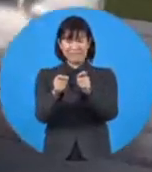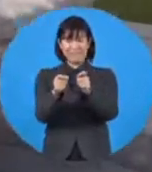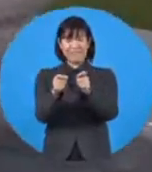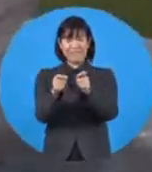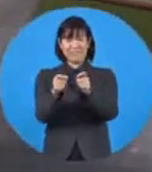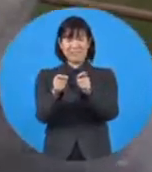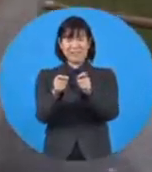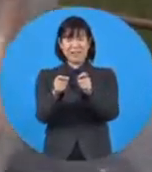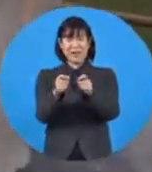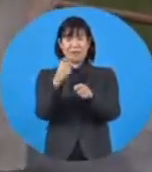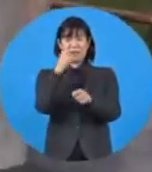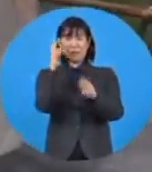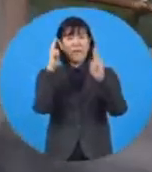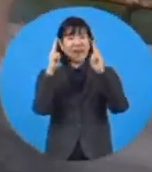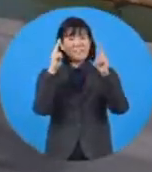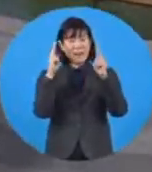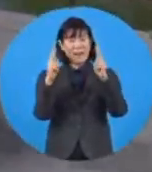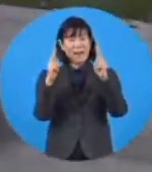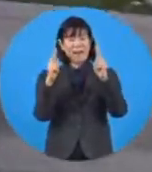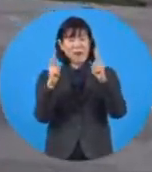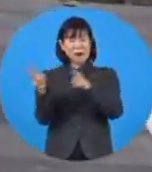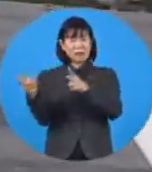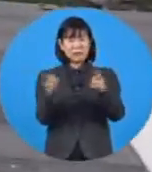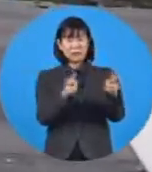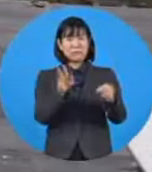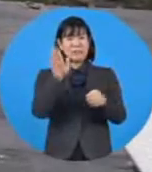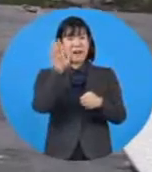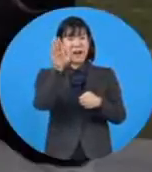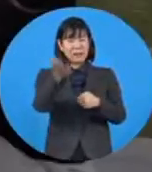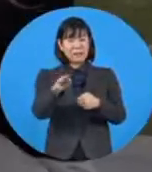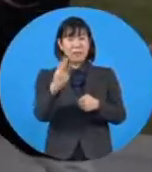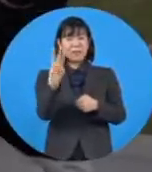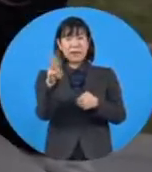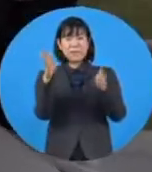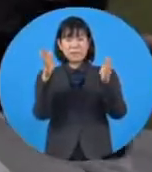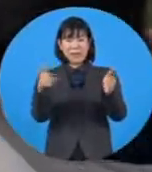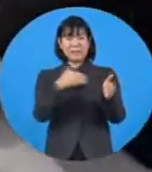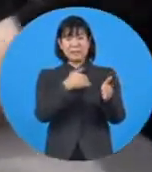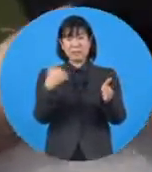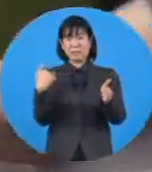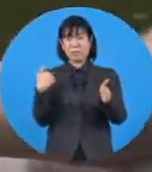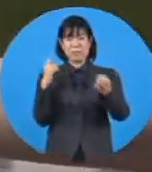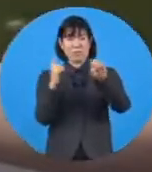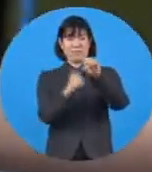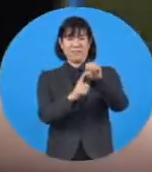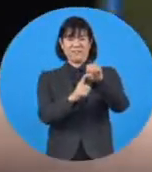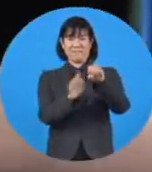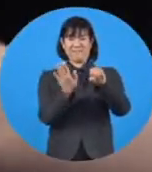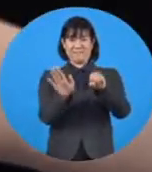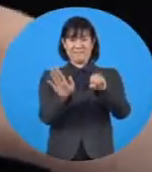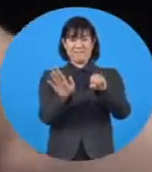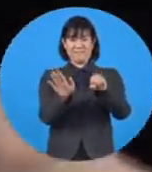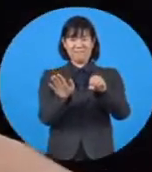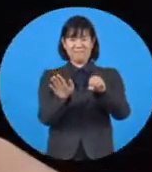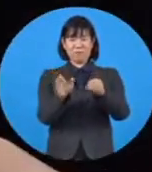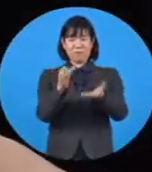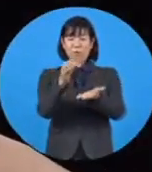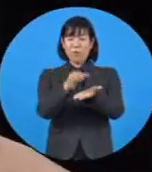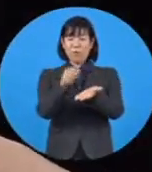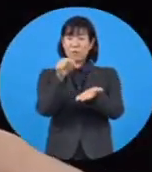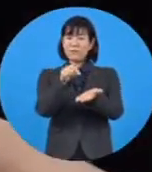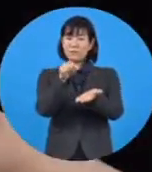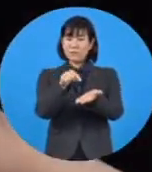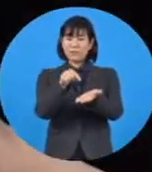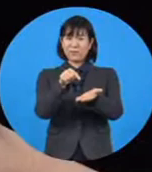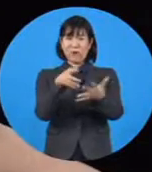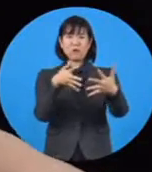ごい。 一つのテーマとしてキャリー開けて3分で浄水と、はい、 ろ過されたのは不純物、悪臭もない水